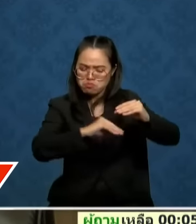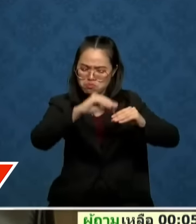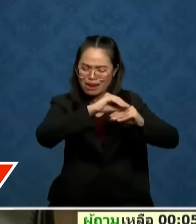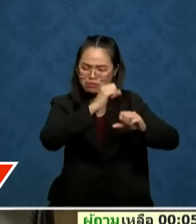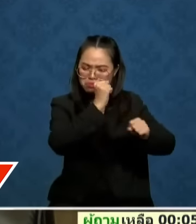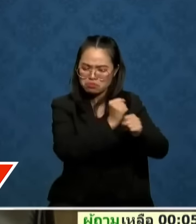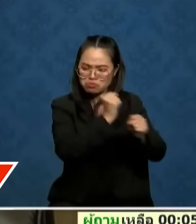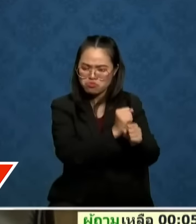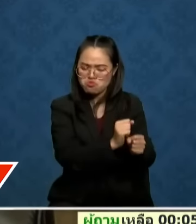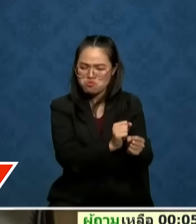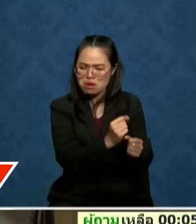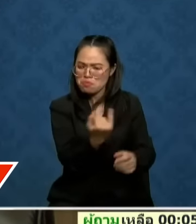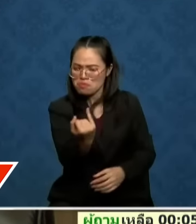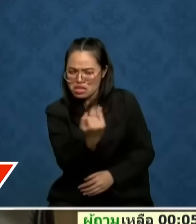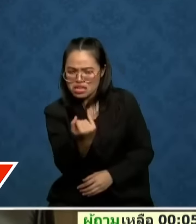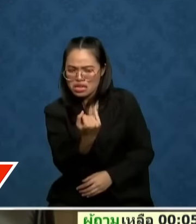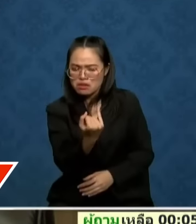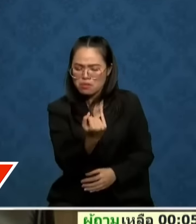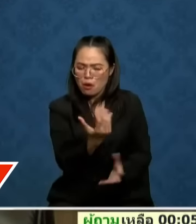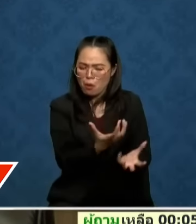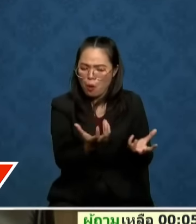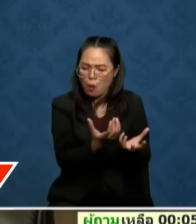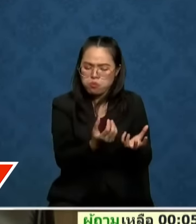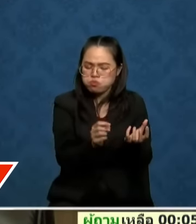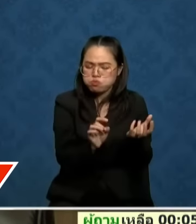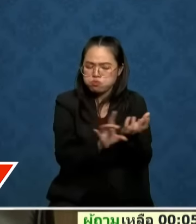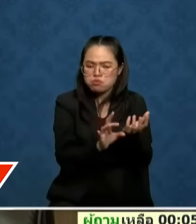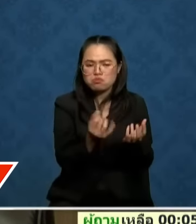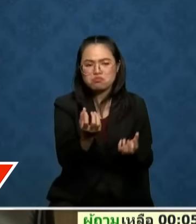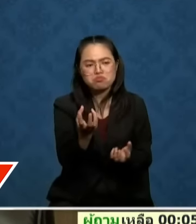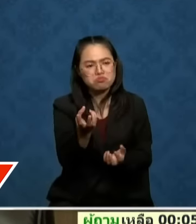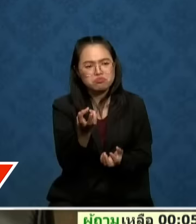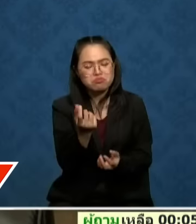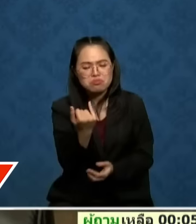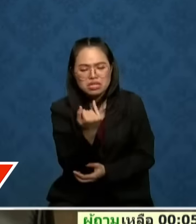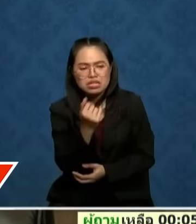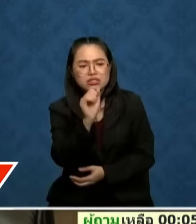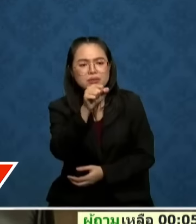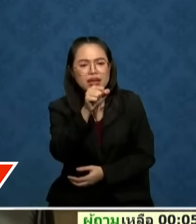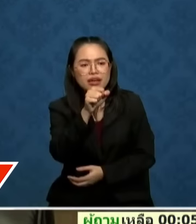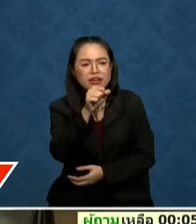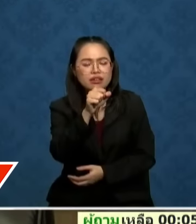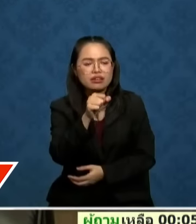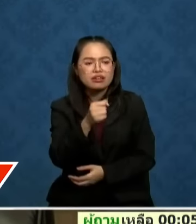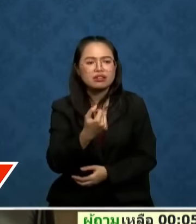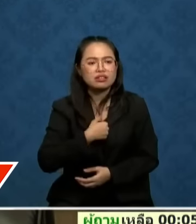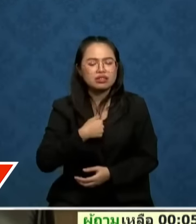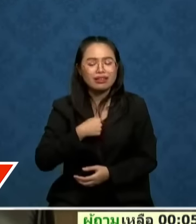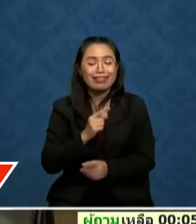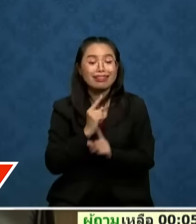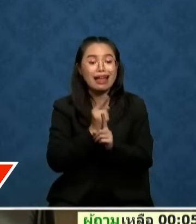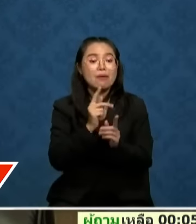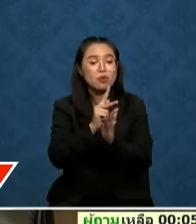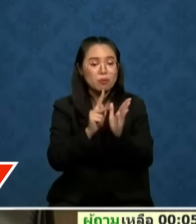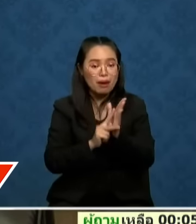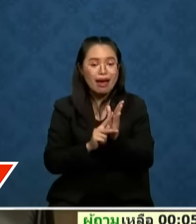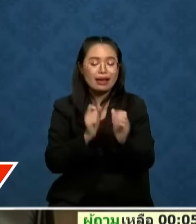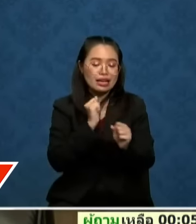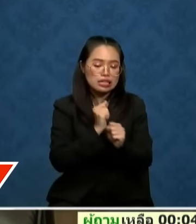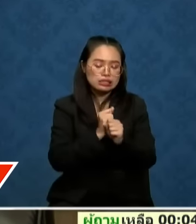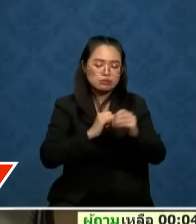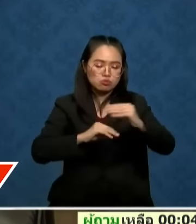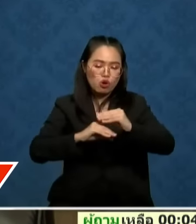ทำให้เกิดเหตุดังกล่าวใช่หรือไม่ประเด็นหนึ่งที่น่าสนใจคือที่น่าสนใจครับก็คือตามกฎหมายแล้วไซต์งานก่อสร้างก